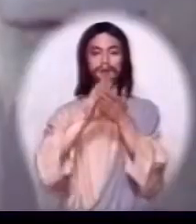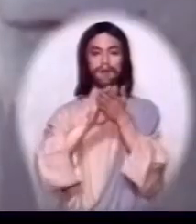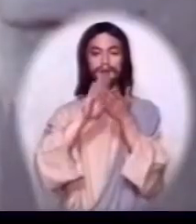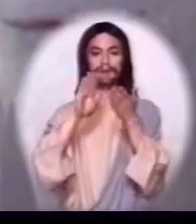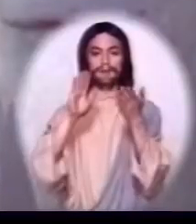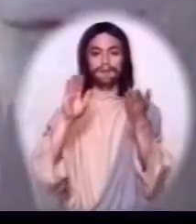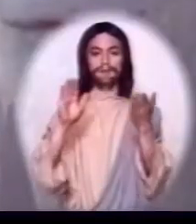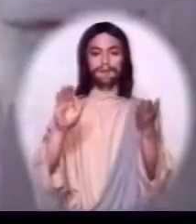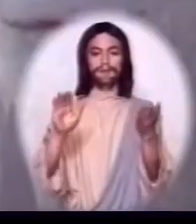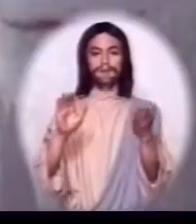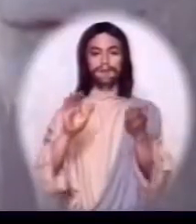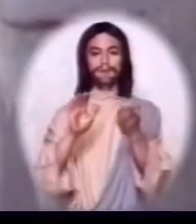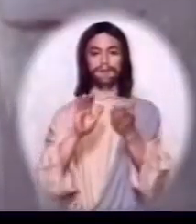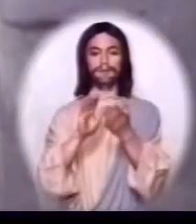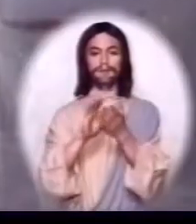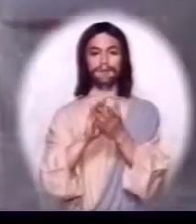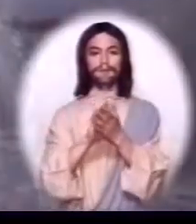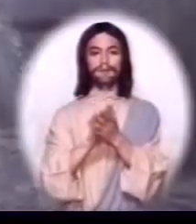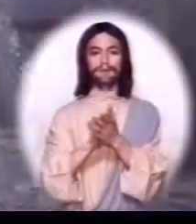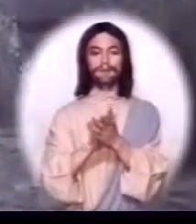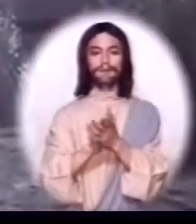일컬으리라.